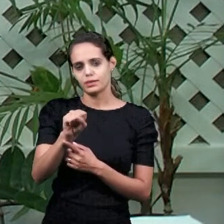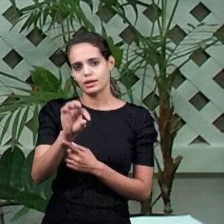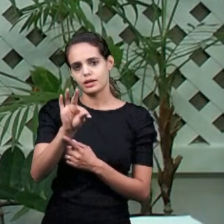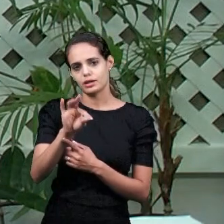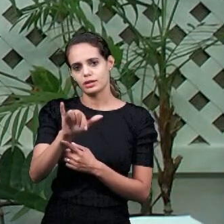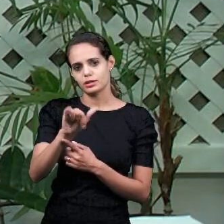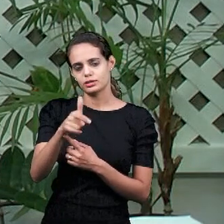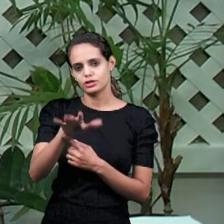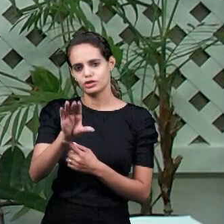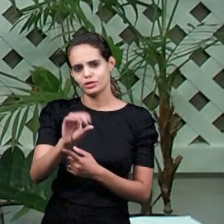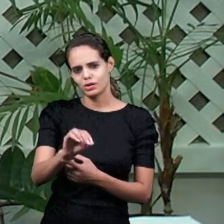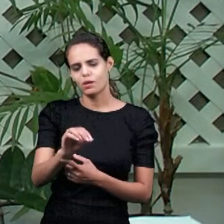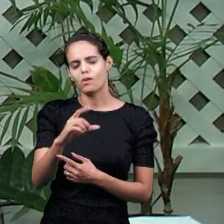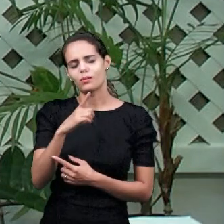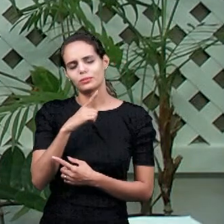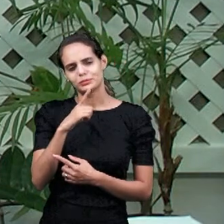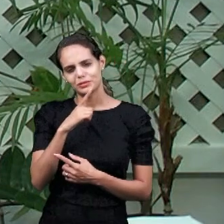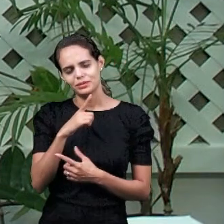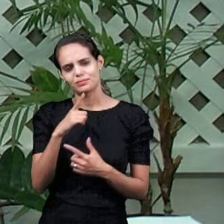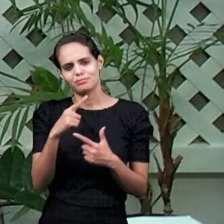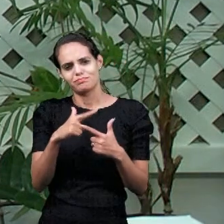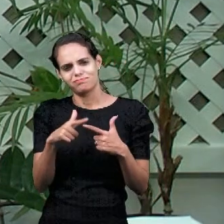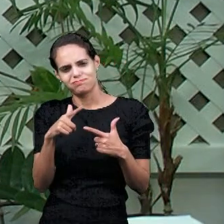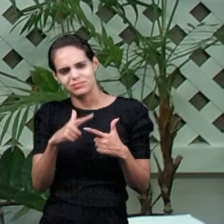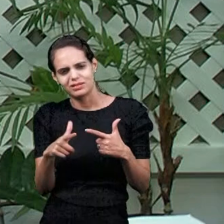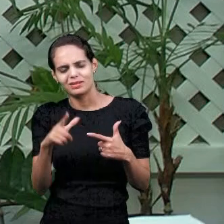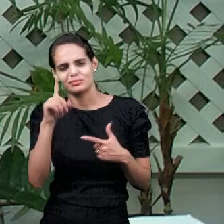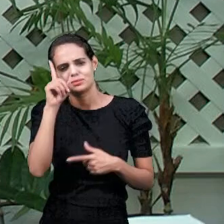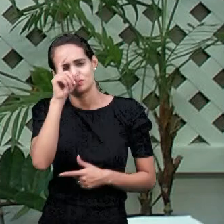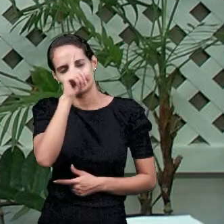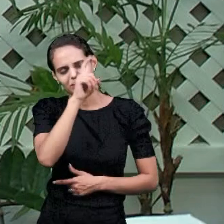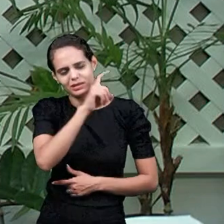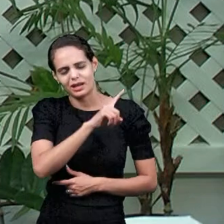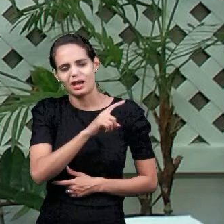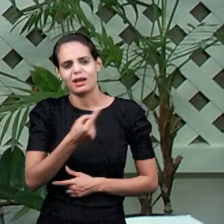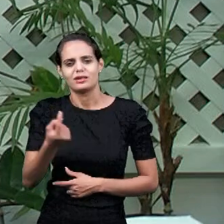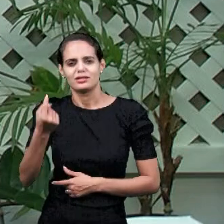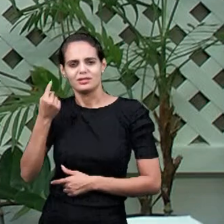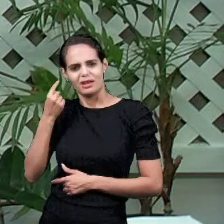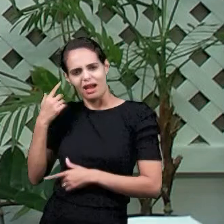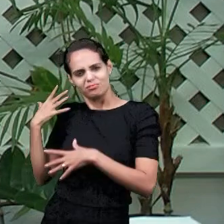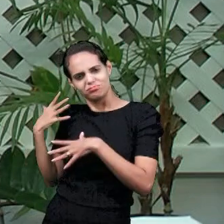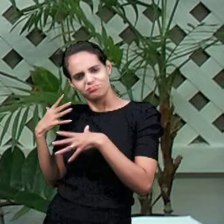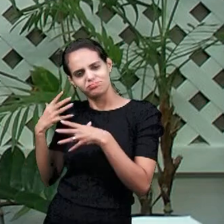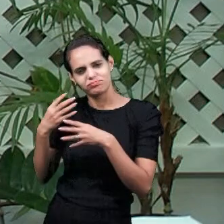eu des complications anciennes, des problèmes de santé, mais